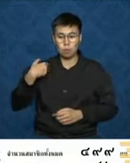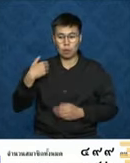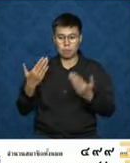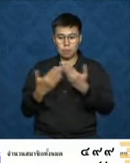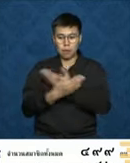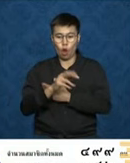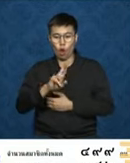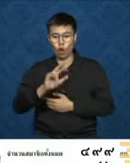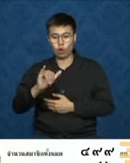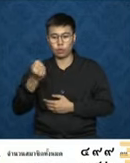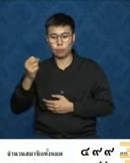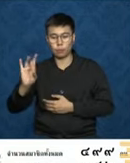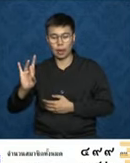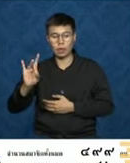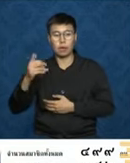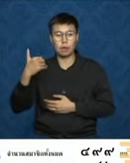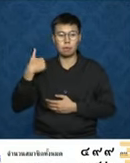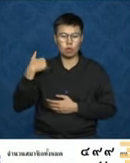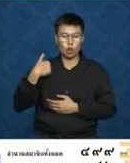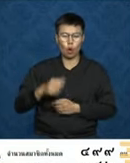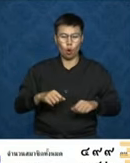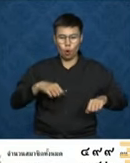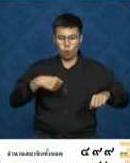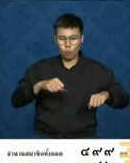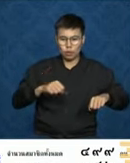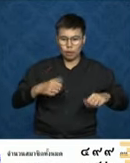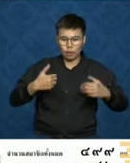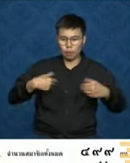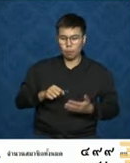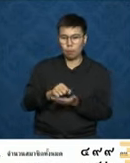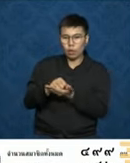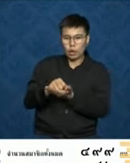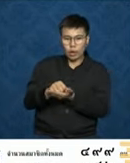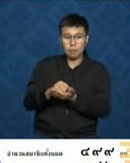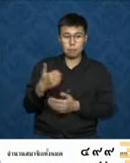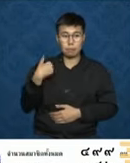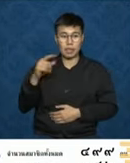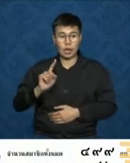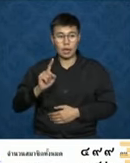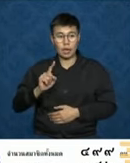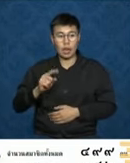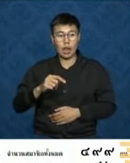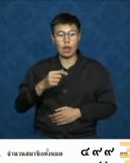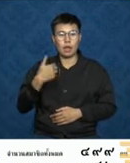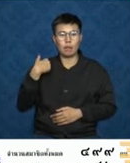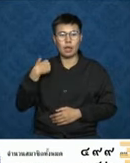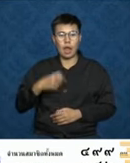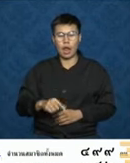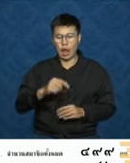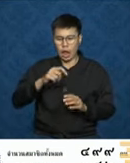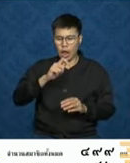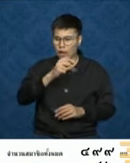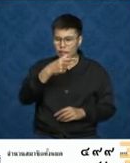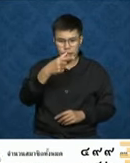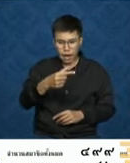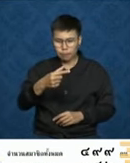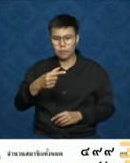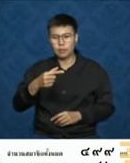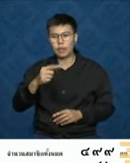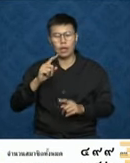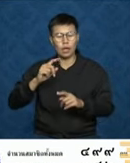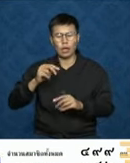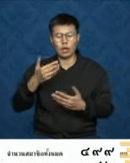แต่ในความเป็นจริงรถเถื่อนที่ไม่ใช่รย 18ก็สามารถให้บริการผ่านแอปพลิเคชันที่ได้รับการรับรองจากกฎหมายนี้จึงขอ